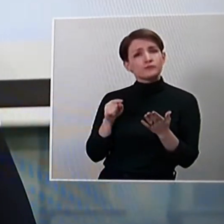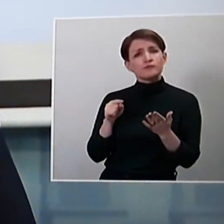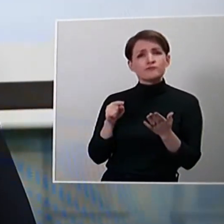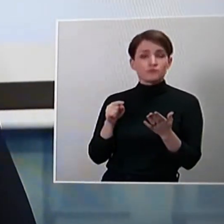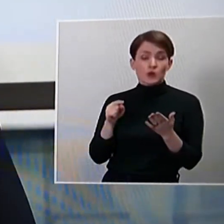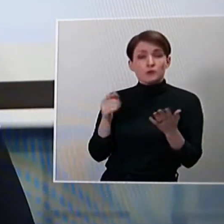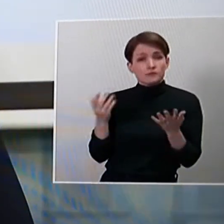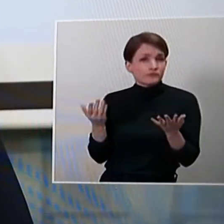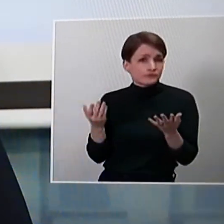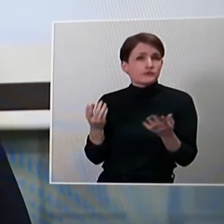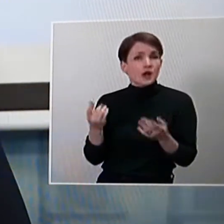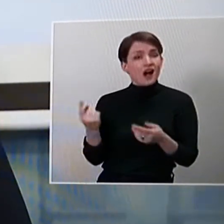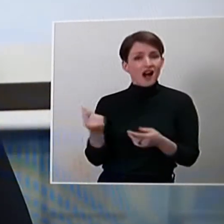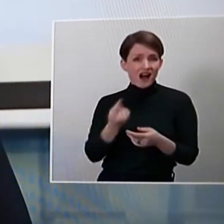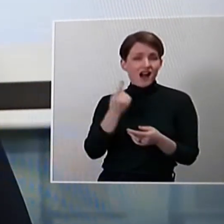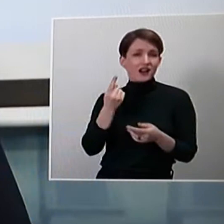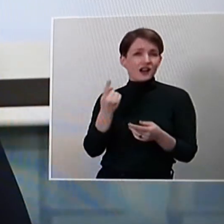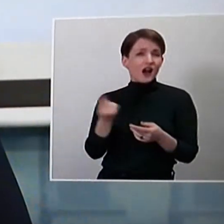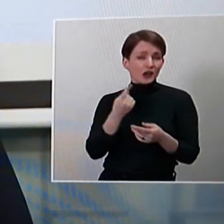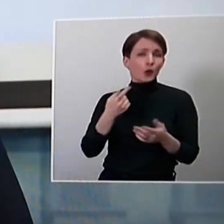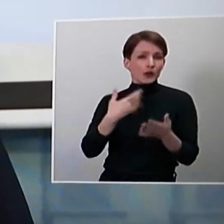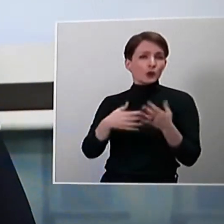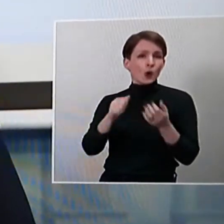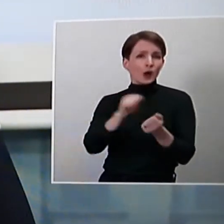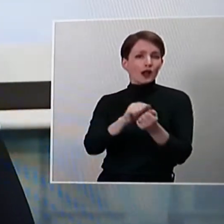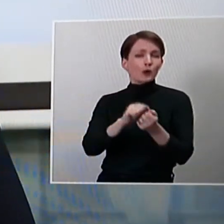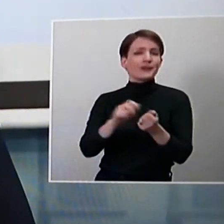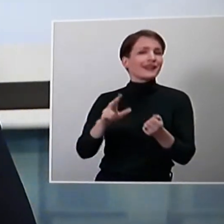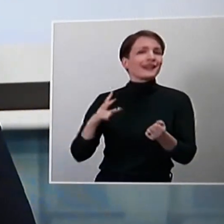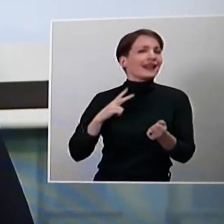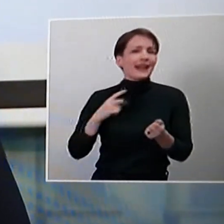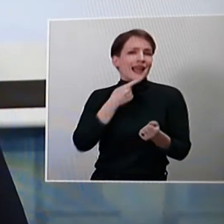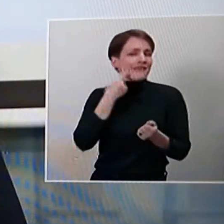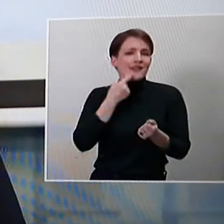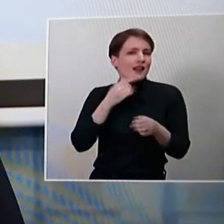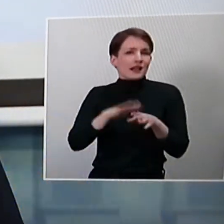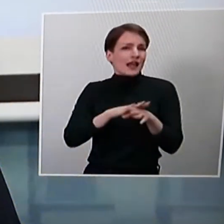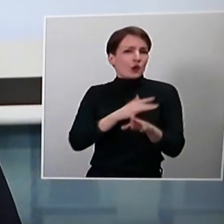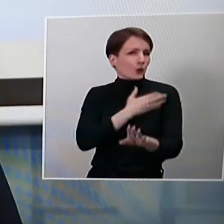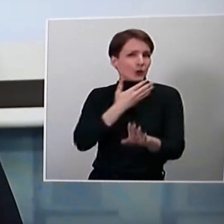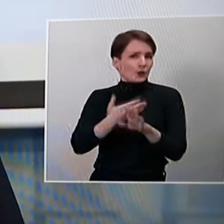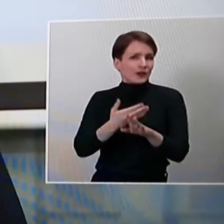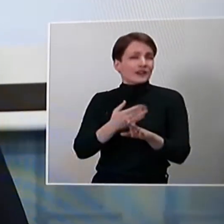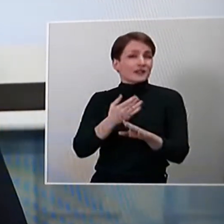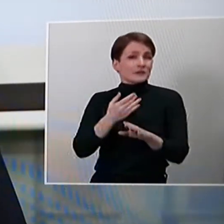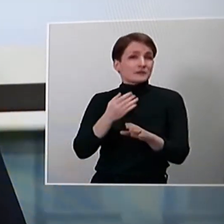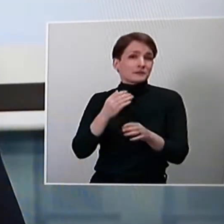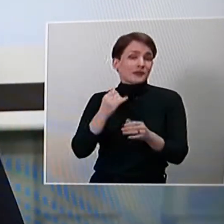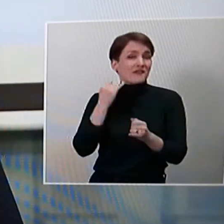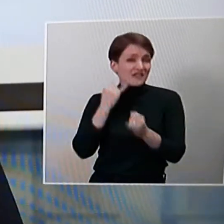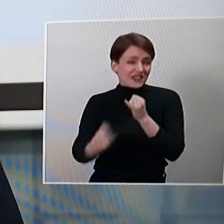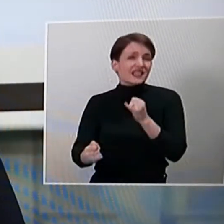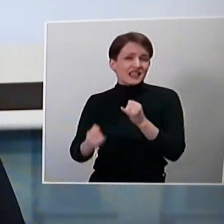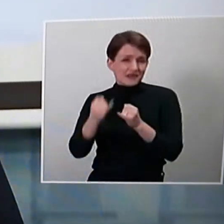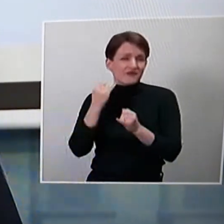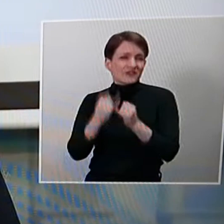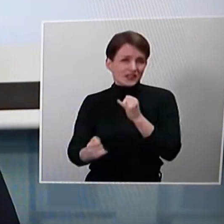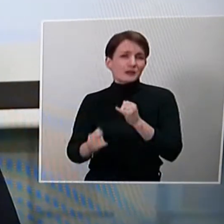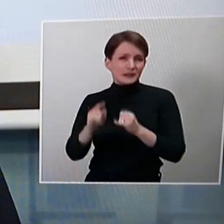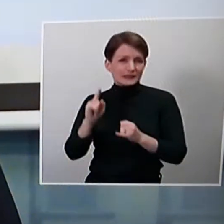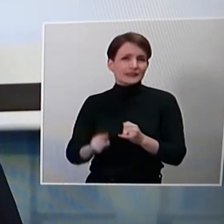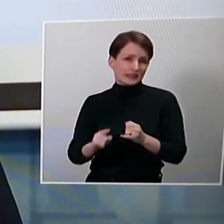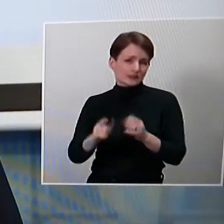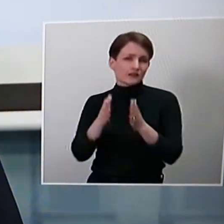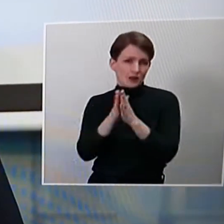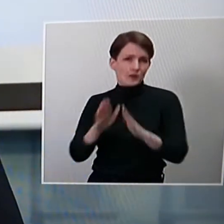suunnilleen ainoa työkalu työpakista, jota ei ole vielä käytetty. Se on viimesijainen keino, jolla